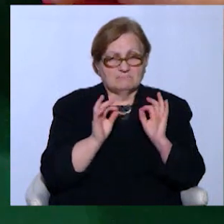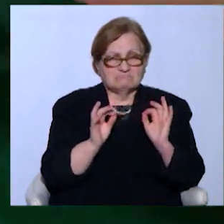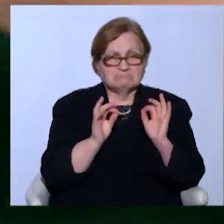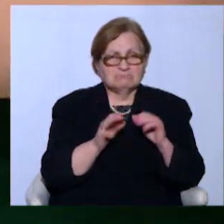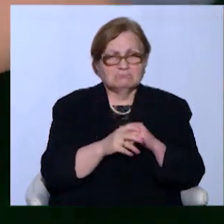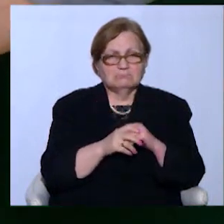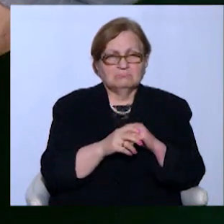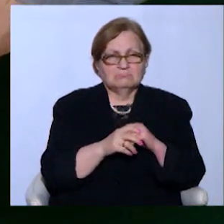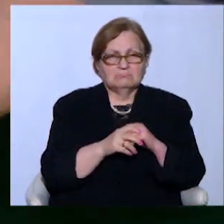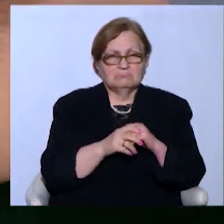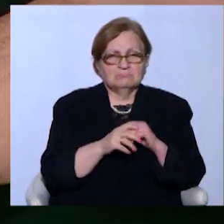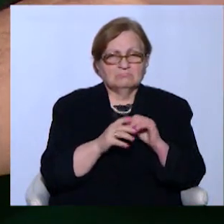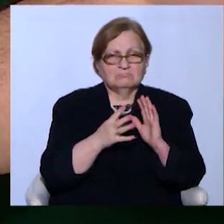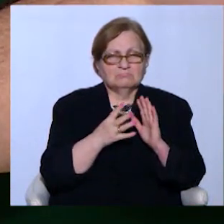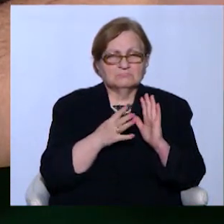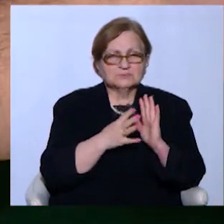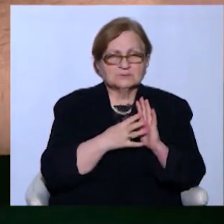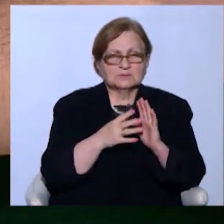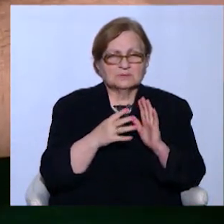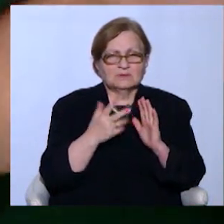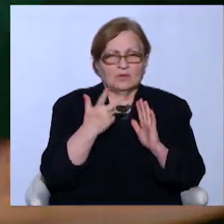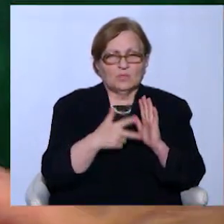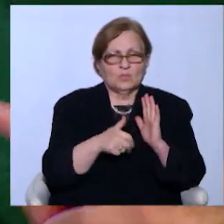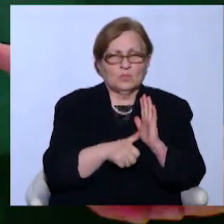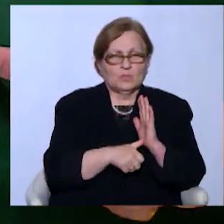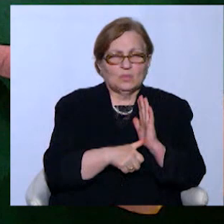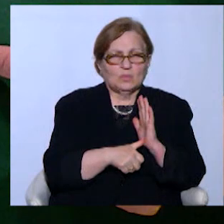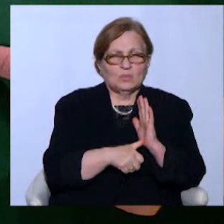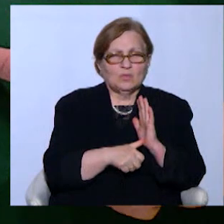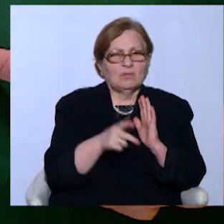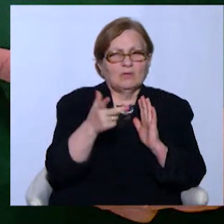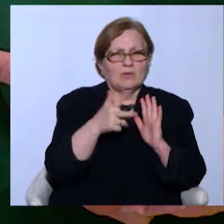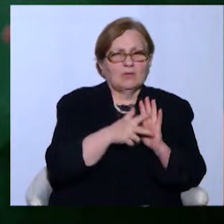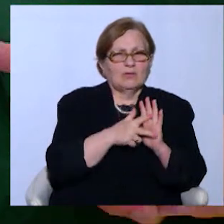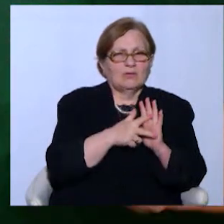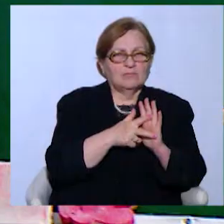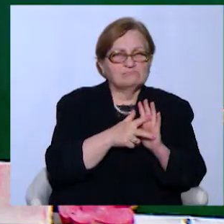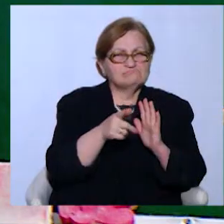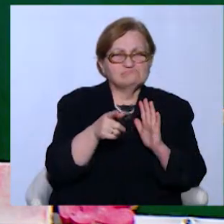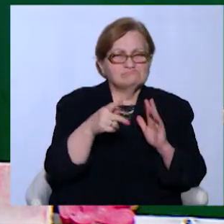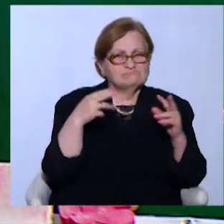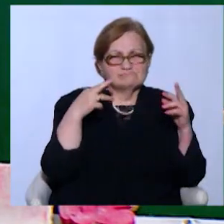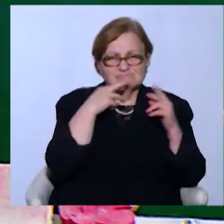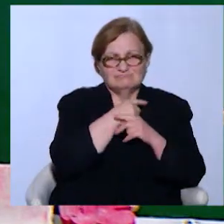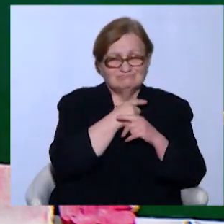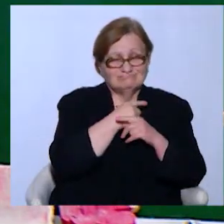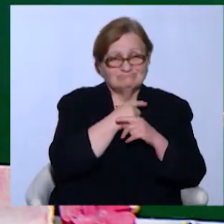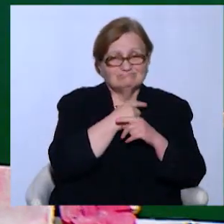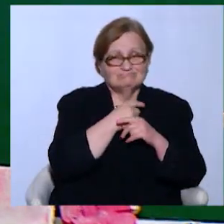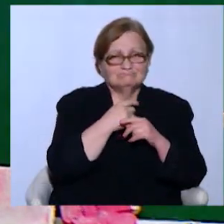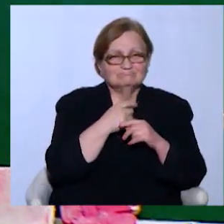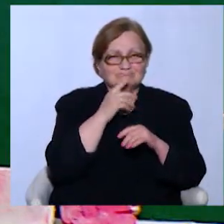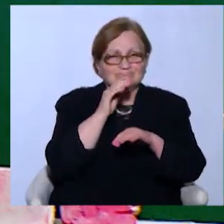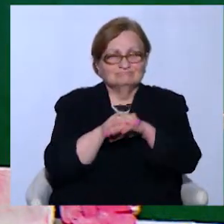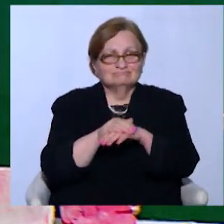კარგია. 9-ჯერ 4, 36, ბოლოში 6. აი, ეს არ არის სწორი. იმიტომ